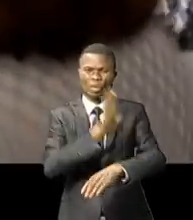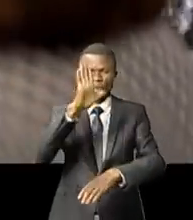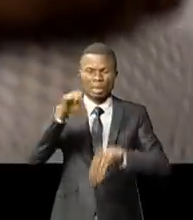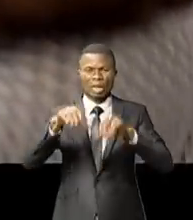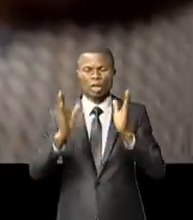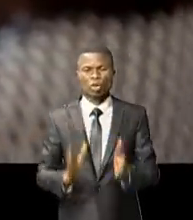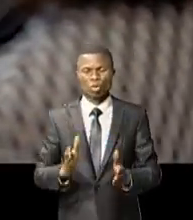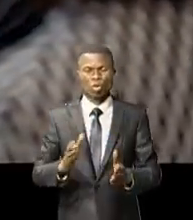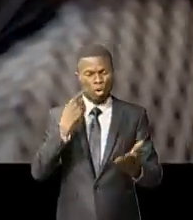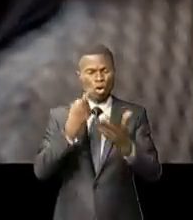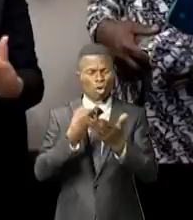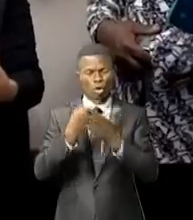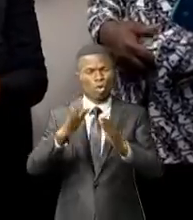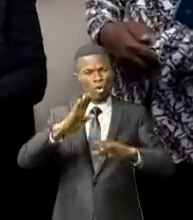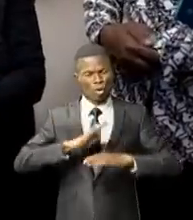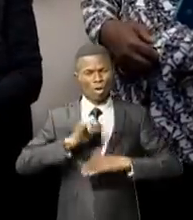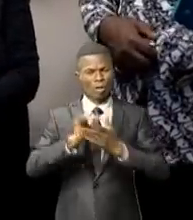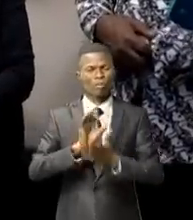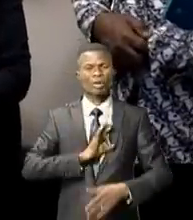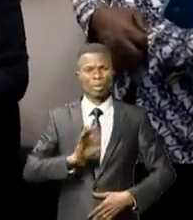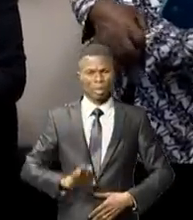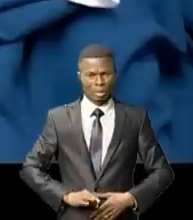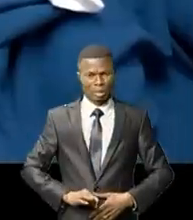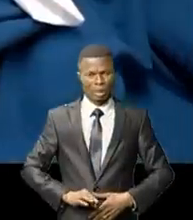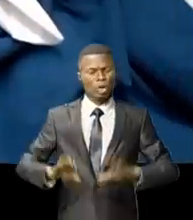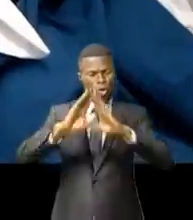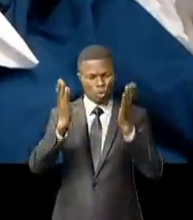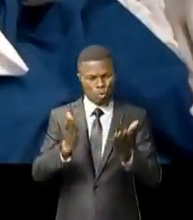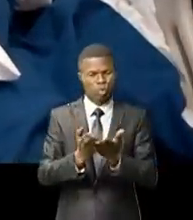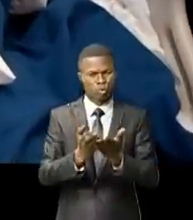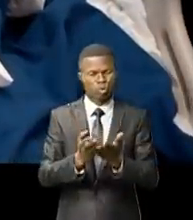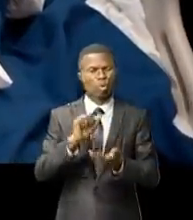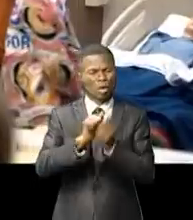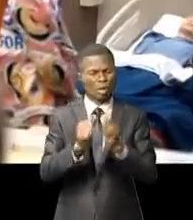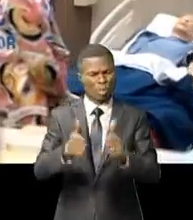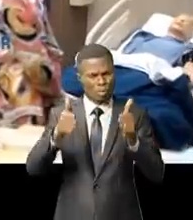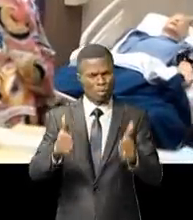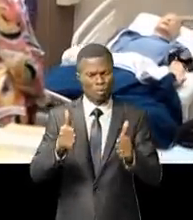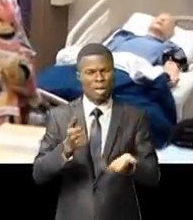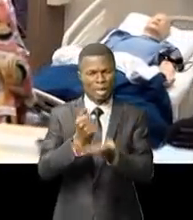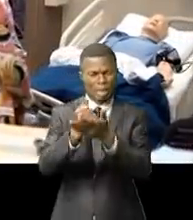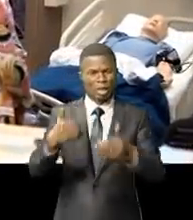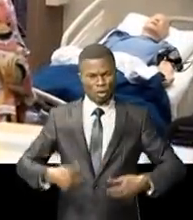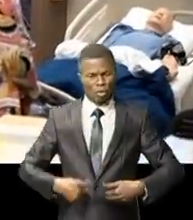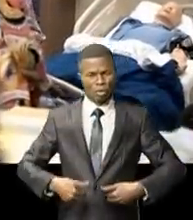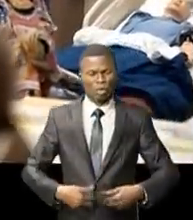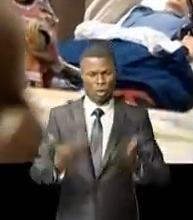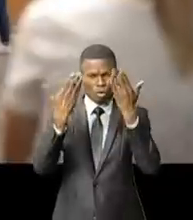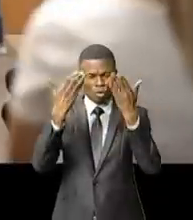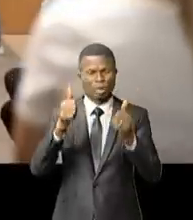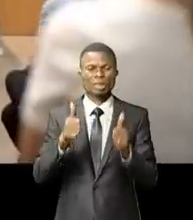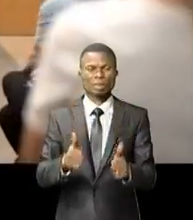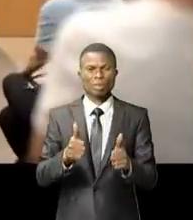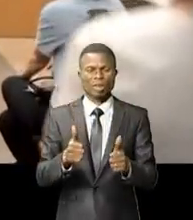Constat satisfaisant pour la première dame, car ici toutes les conditions sont réunies pour permettre à ces jeunes de réaliser leurs